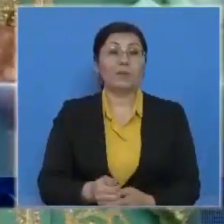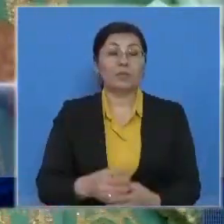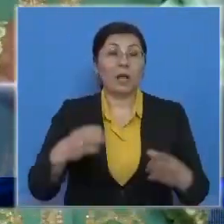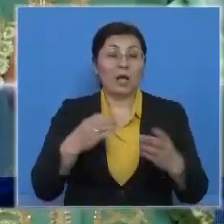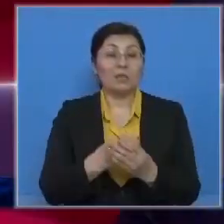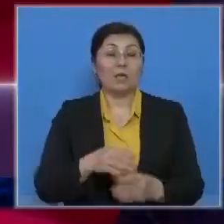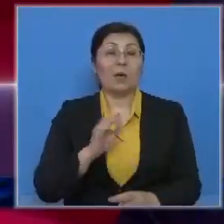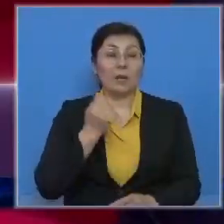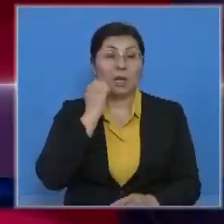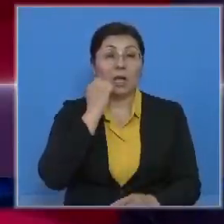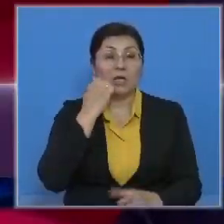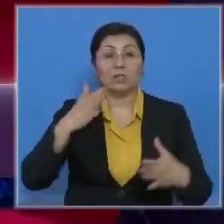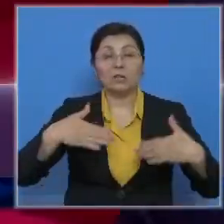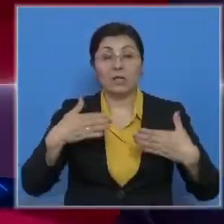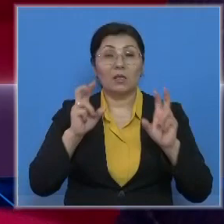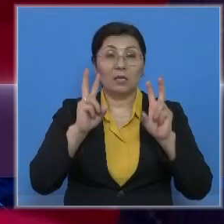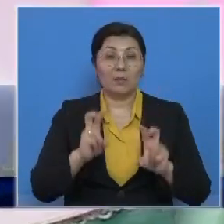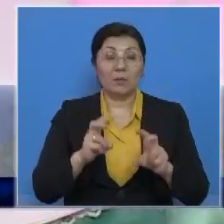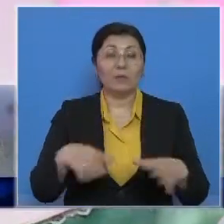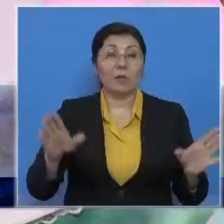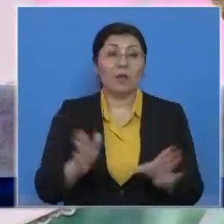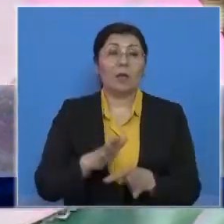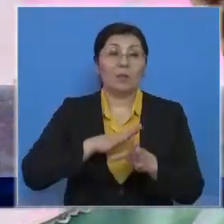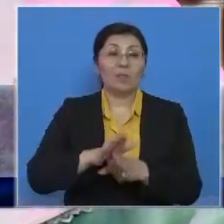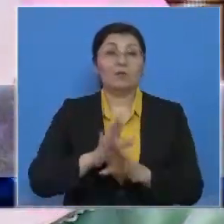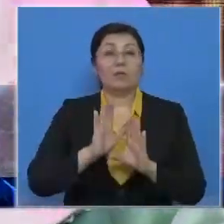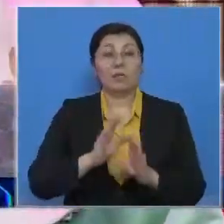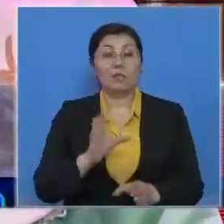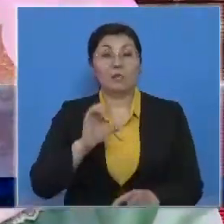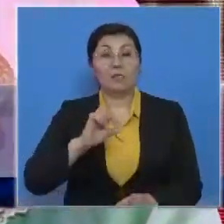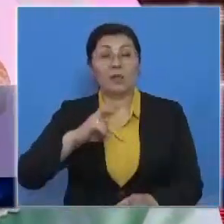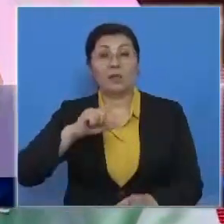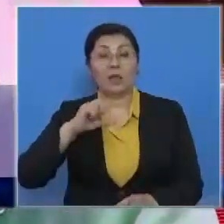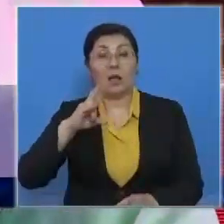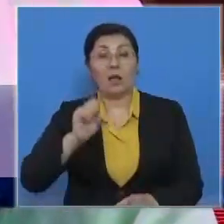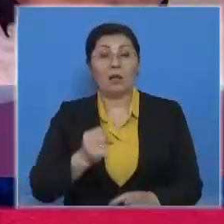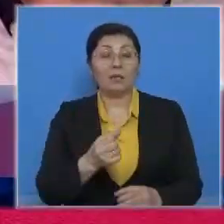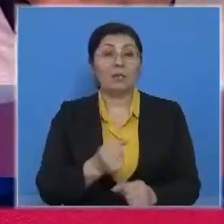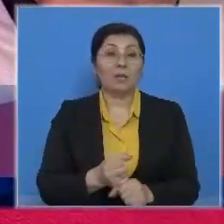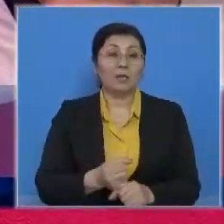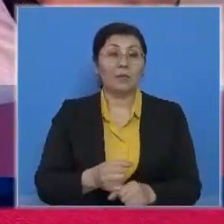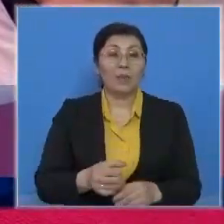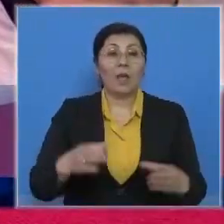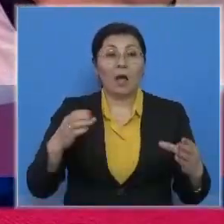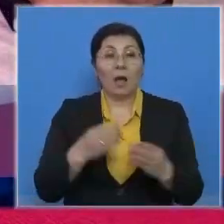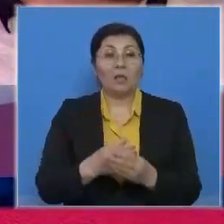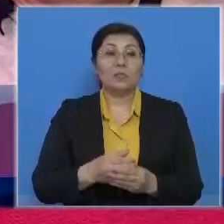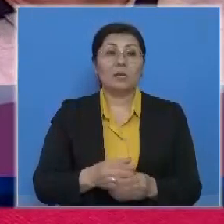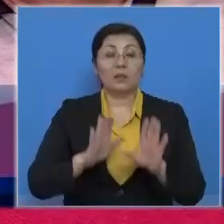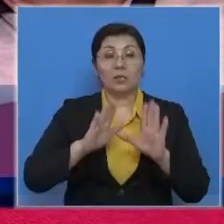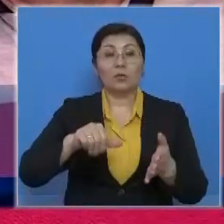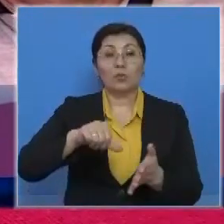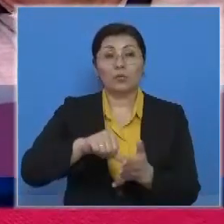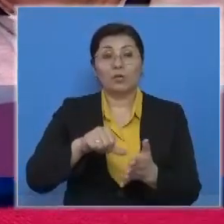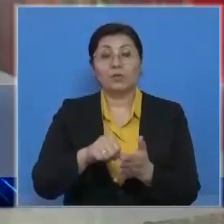На конкурсе коллектив исполнил народную песню «Сингана». Однако деятельность ансамбля не ограничивается участием в